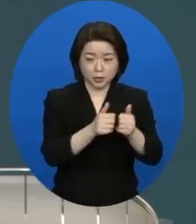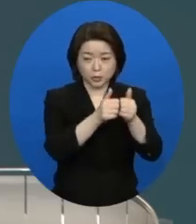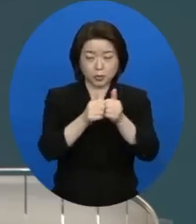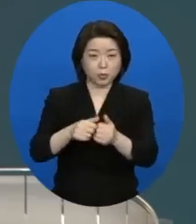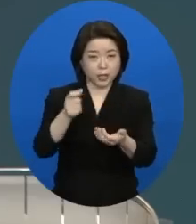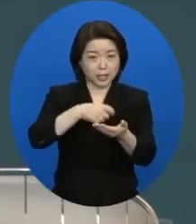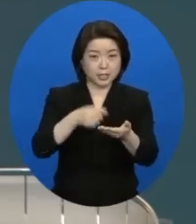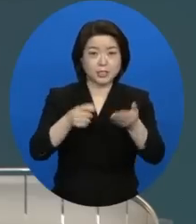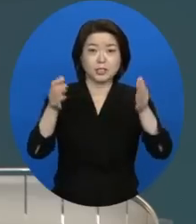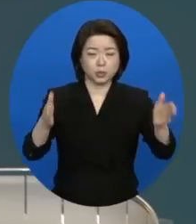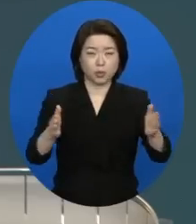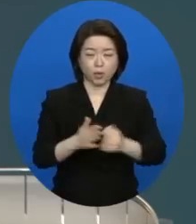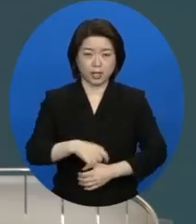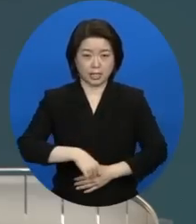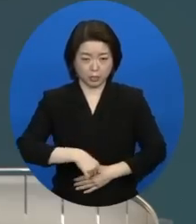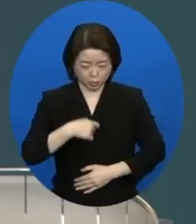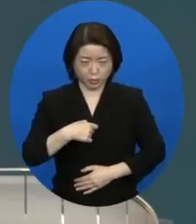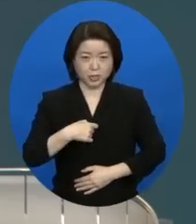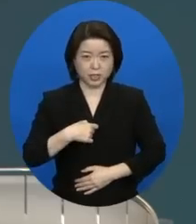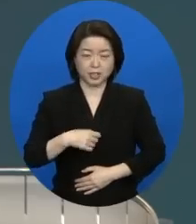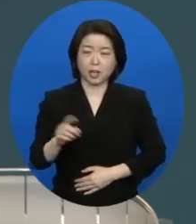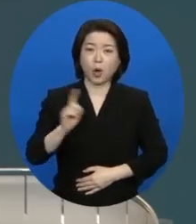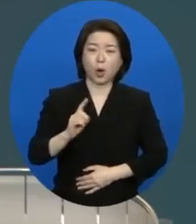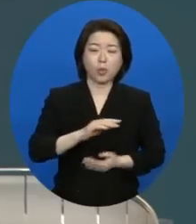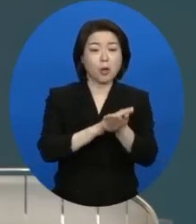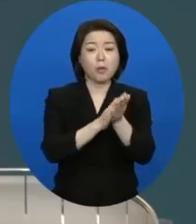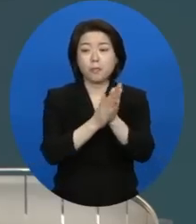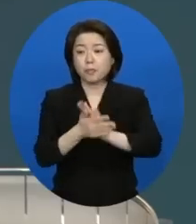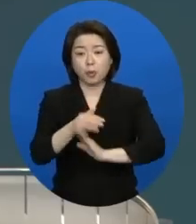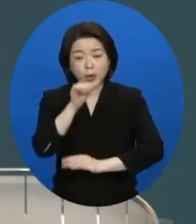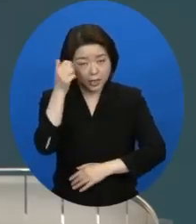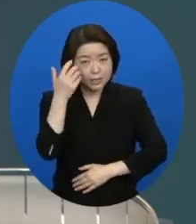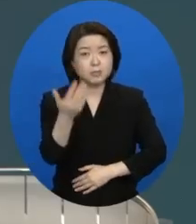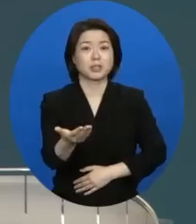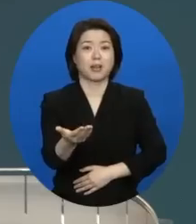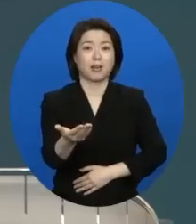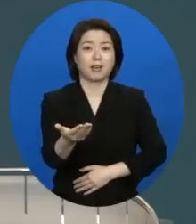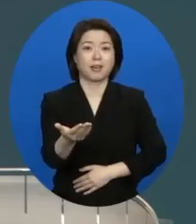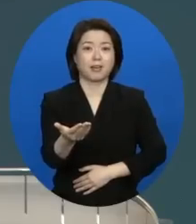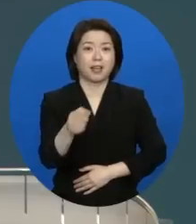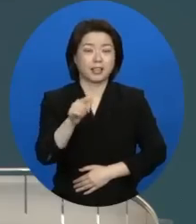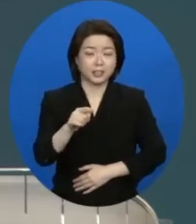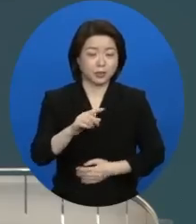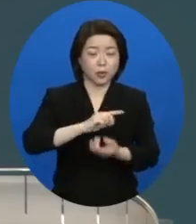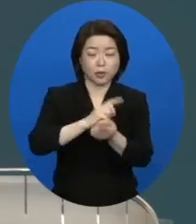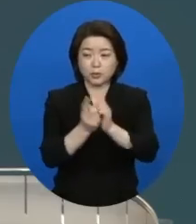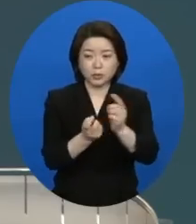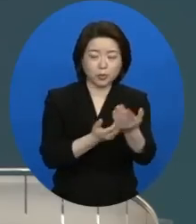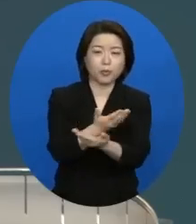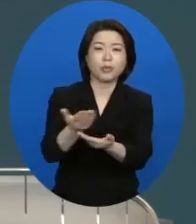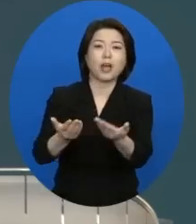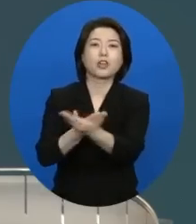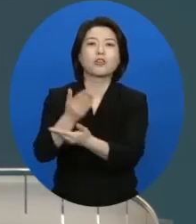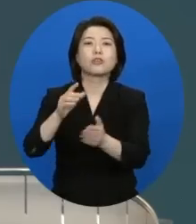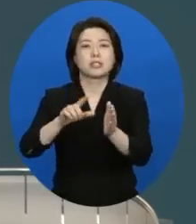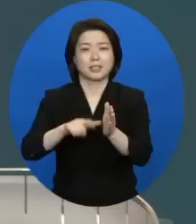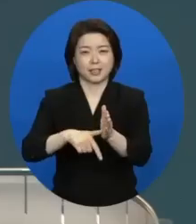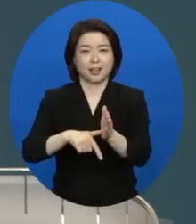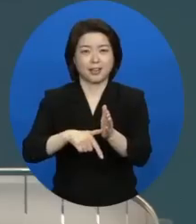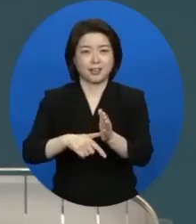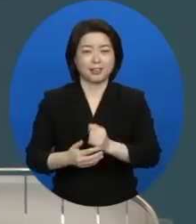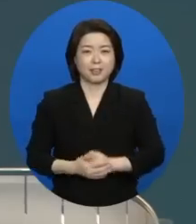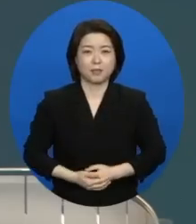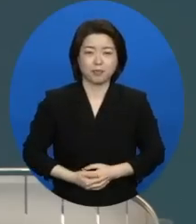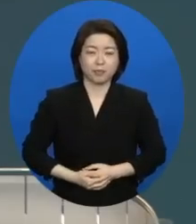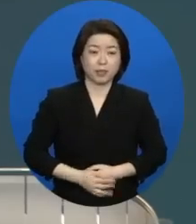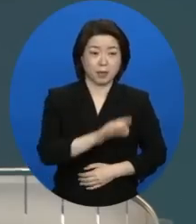쓰면서 솔직히 어떤 변화가 있었습니까? 그걸 서로 나누는 시간이었습니다.